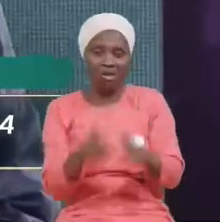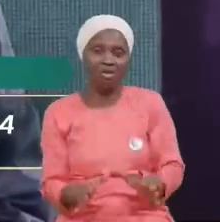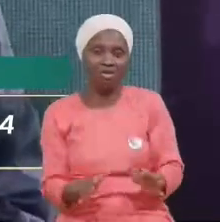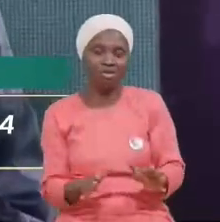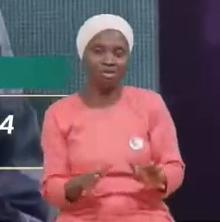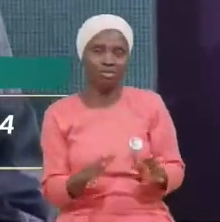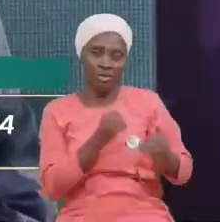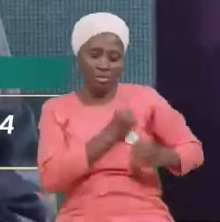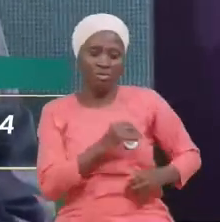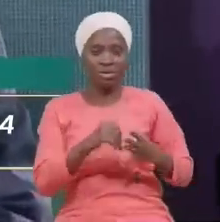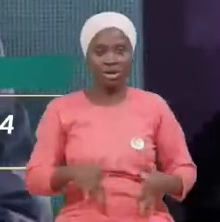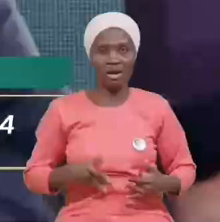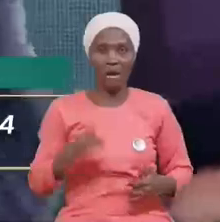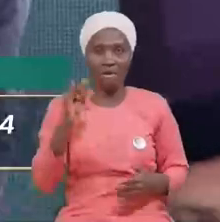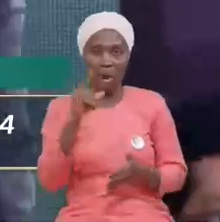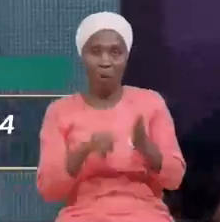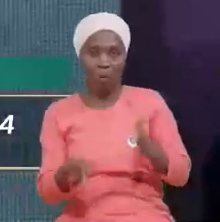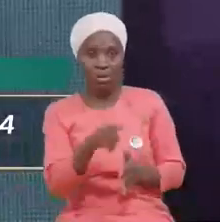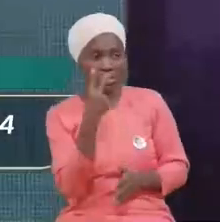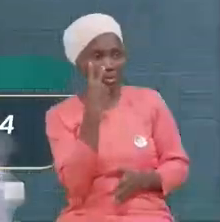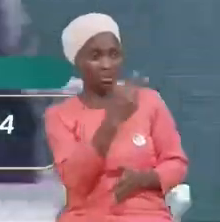Ils voient plus que possible.